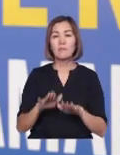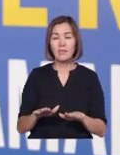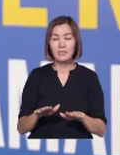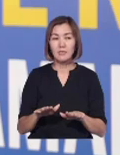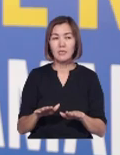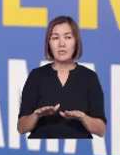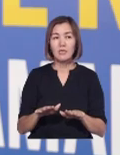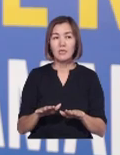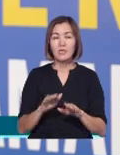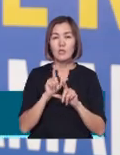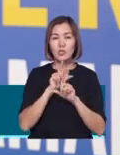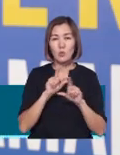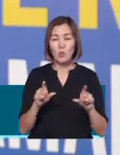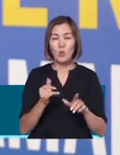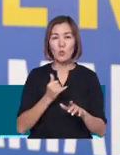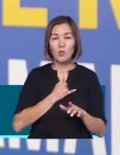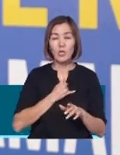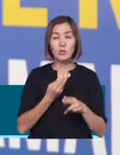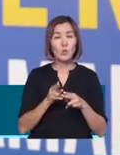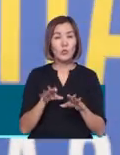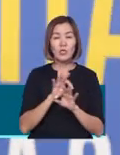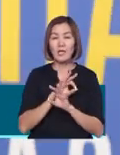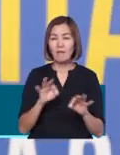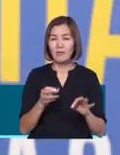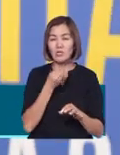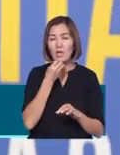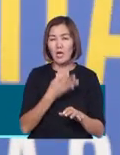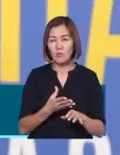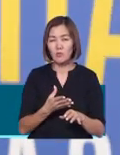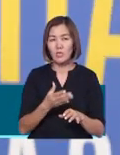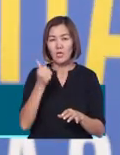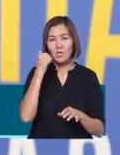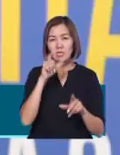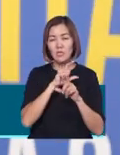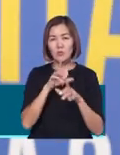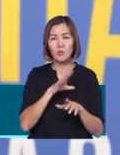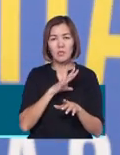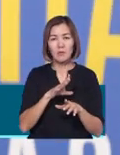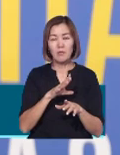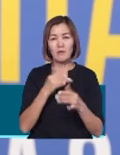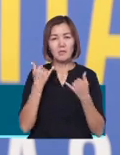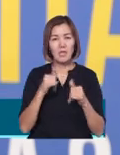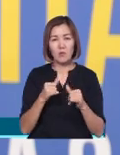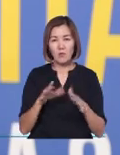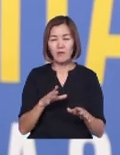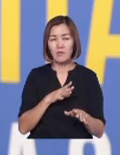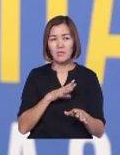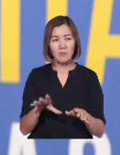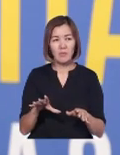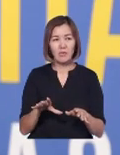учащихся. Школа у нас очень хорошая. В старой нашей школе не было буфета, не было у нас